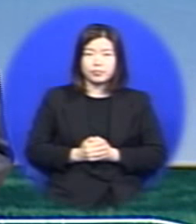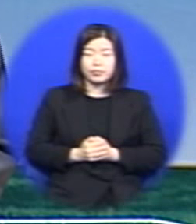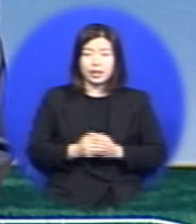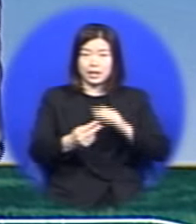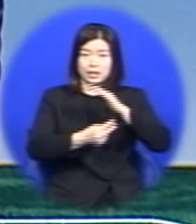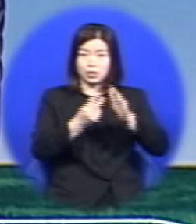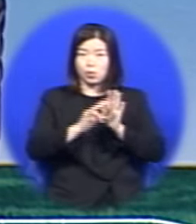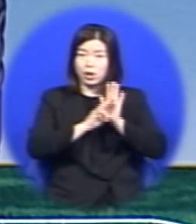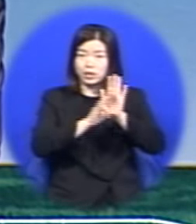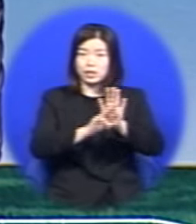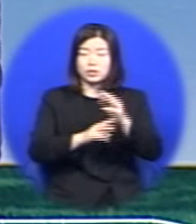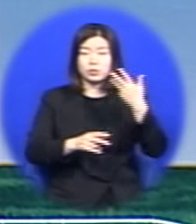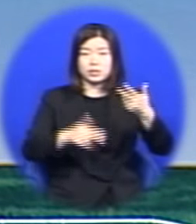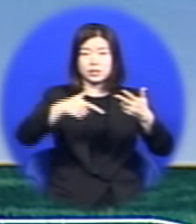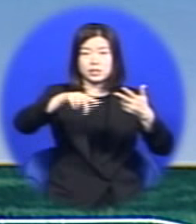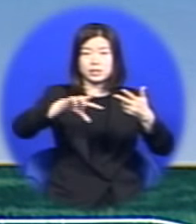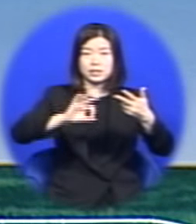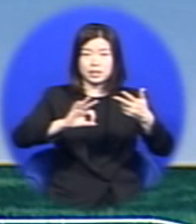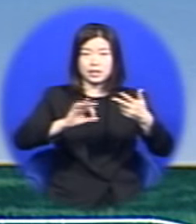요한계시록 7장